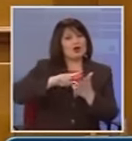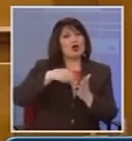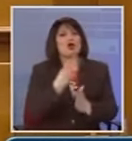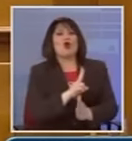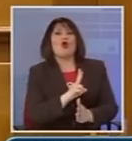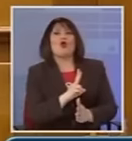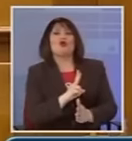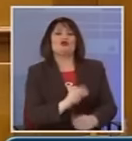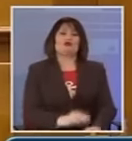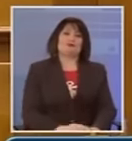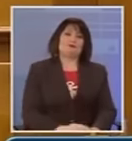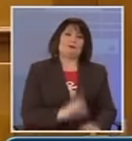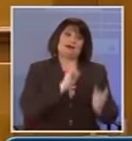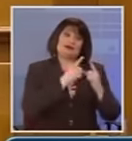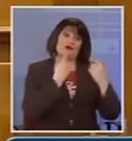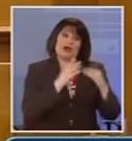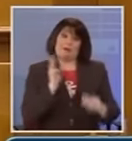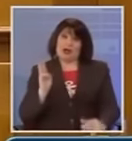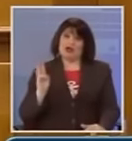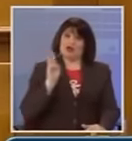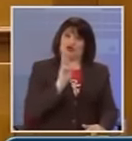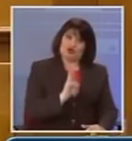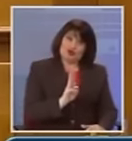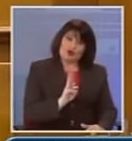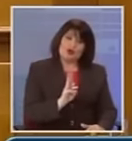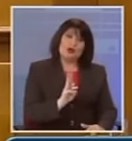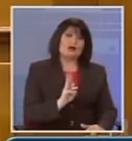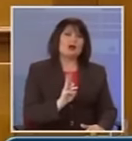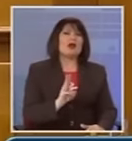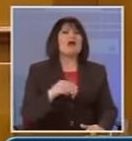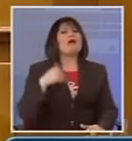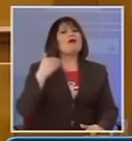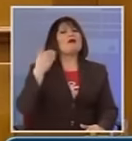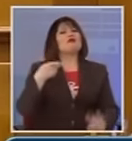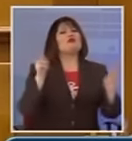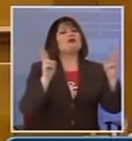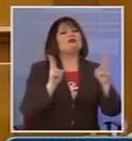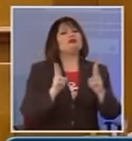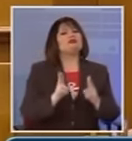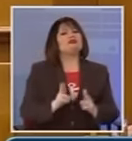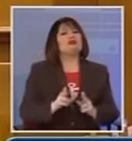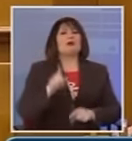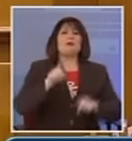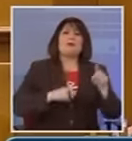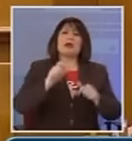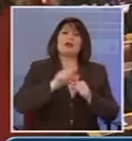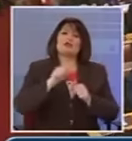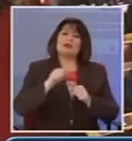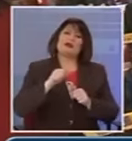Η παρουσία της, το είχαμε ήδη συμφωνήσει, θα ήταν πολύ πιο διακριτική και περιορισμένη μόνο για μερικούς μήνες